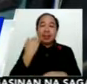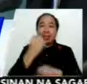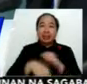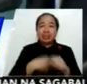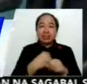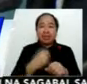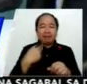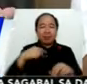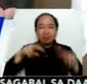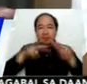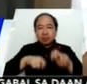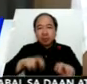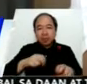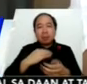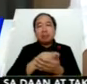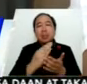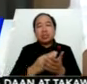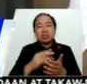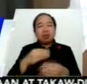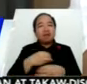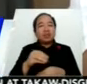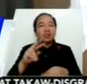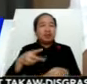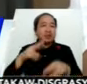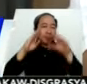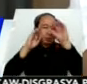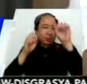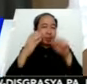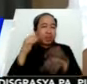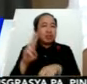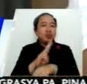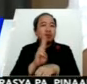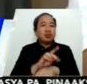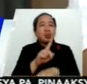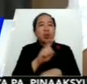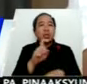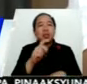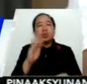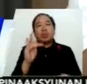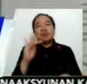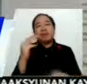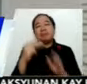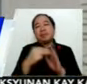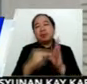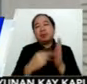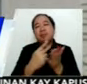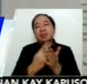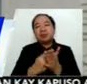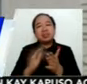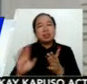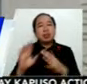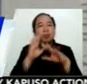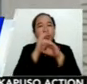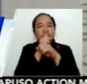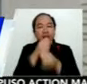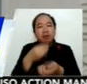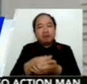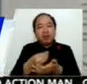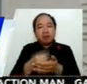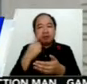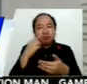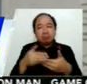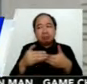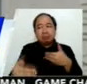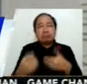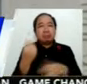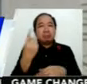of the Vice President. Partikular ang paggamit ito ng 125 million pesos sa confidential funds sa loob ng 11 araw kahit na